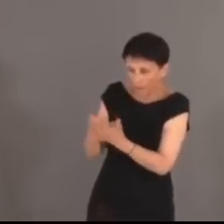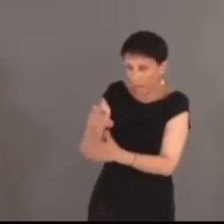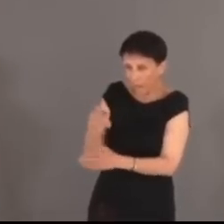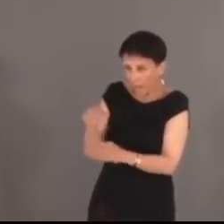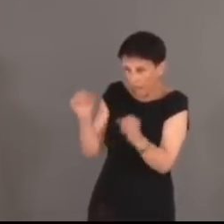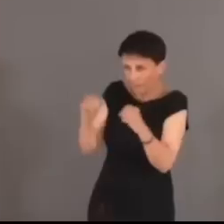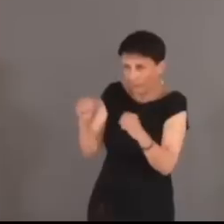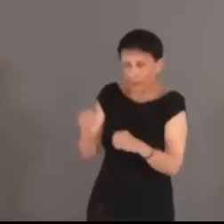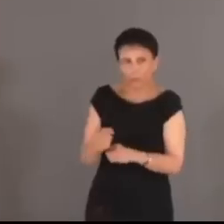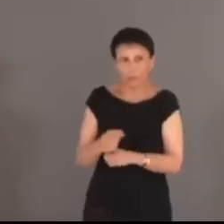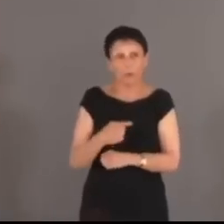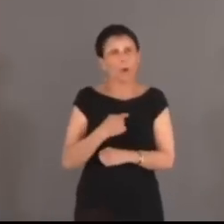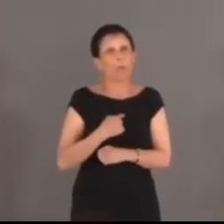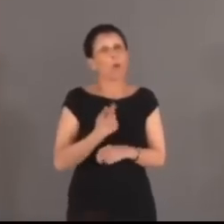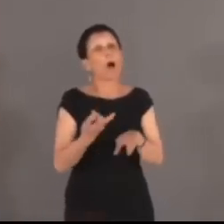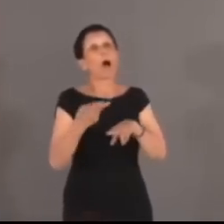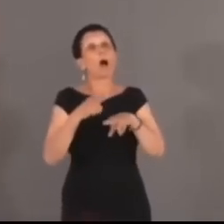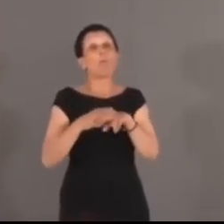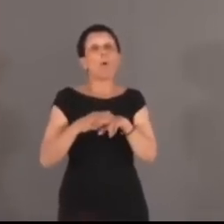réjouis de la mort de personne,